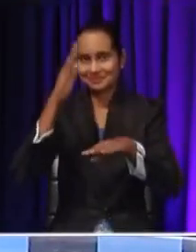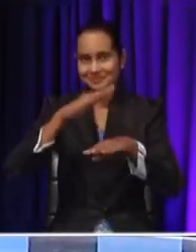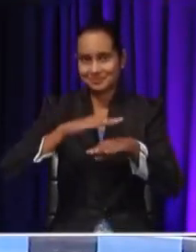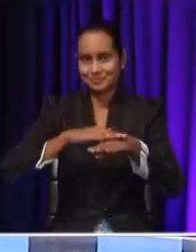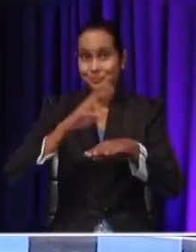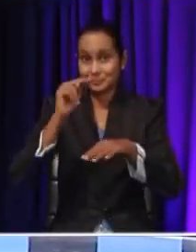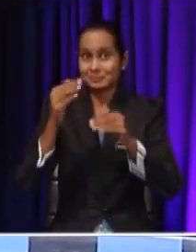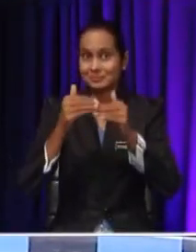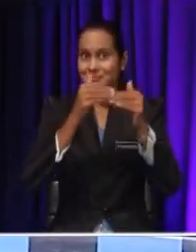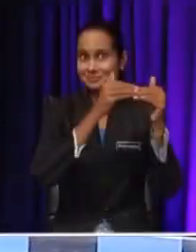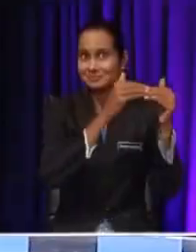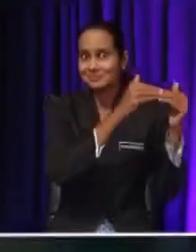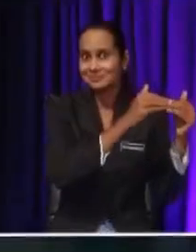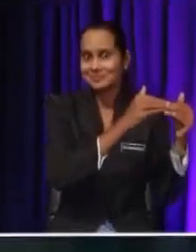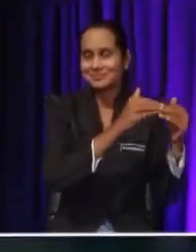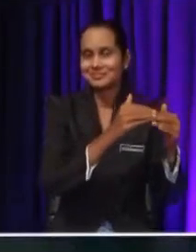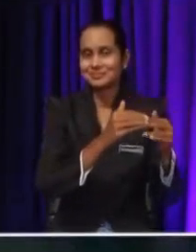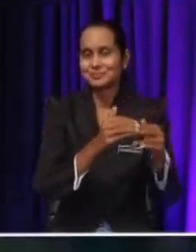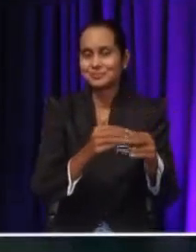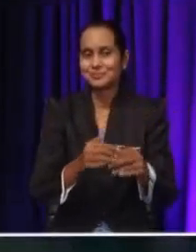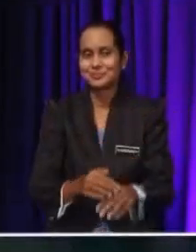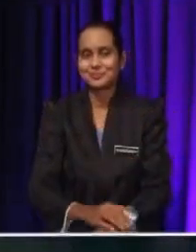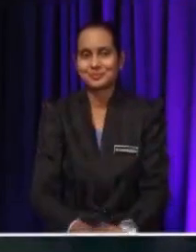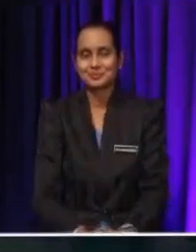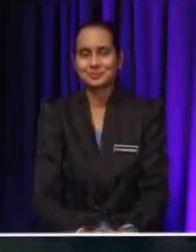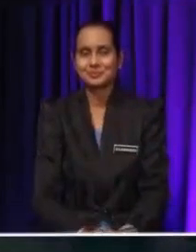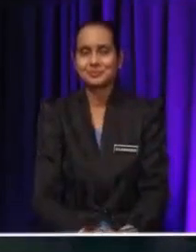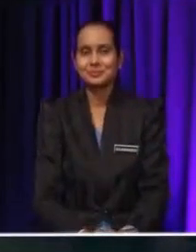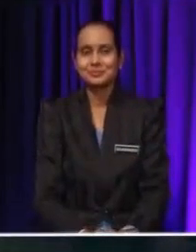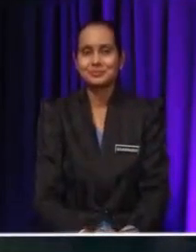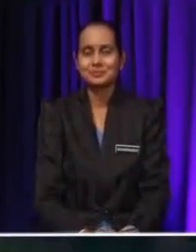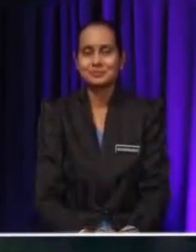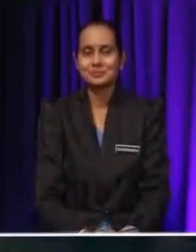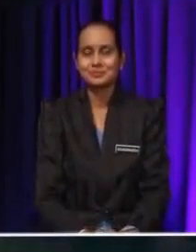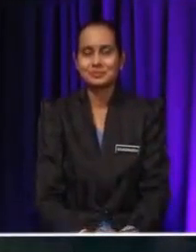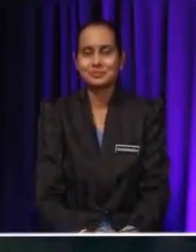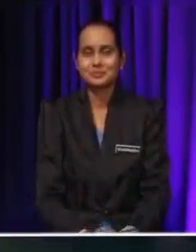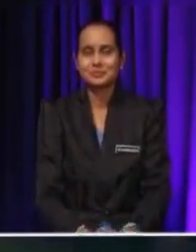cego berarti saya sambung lagi satu bab yang terakhir baik sekarang